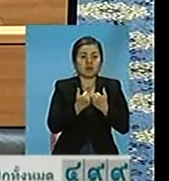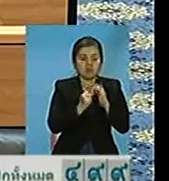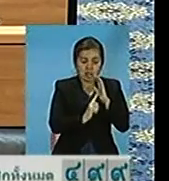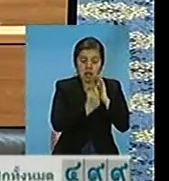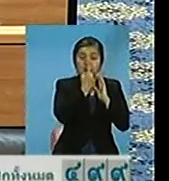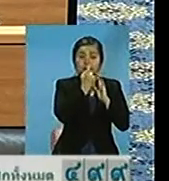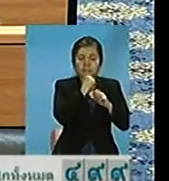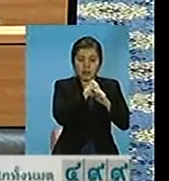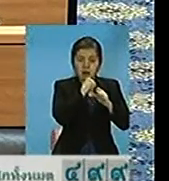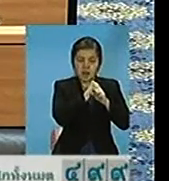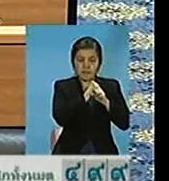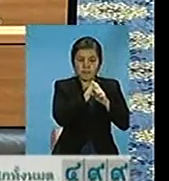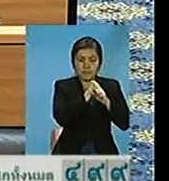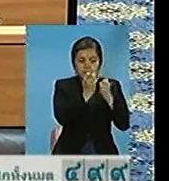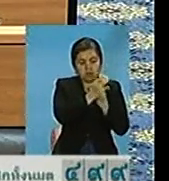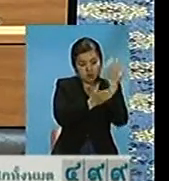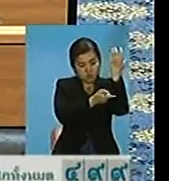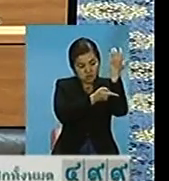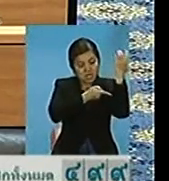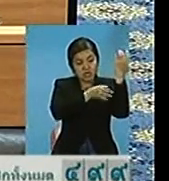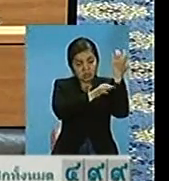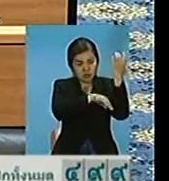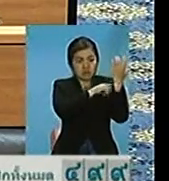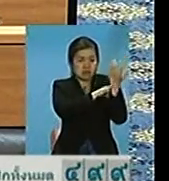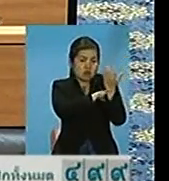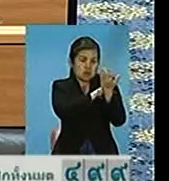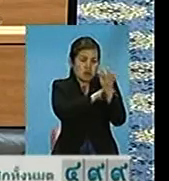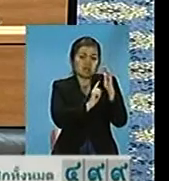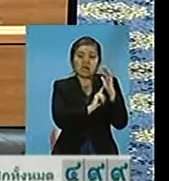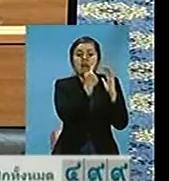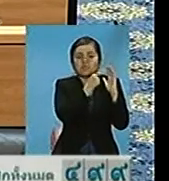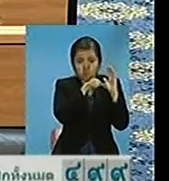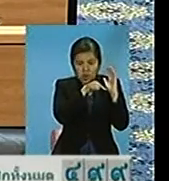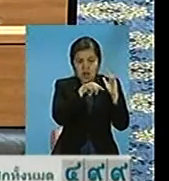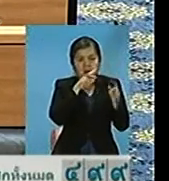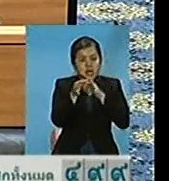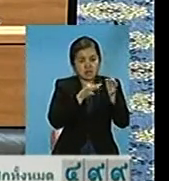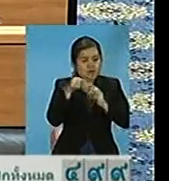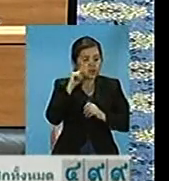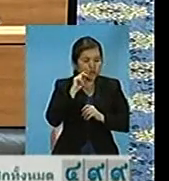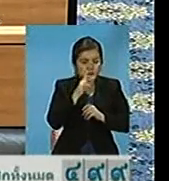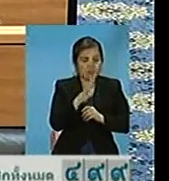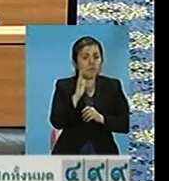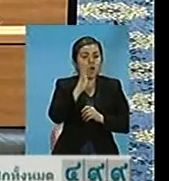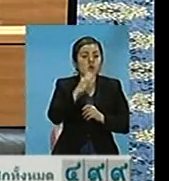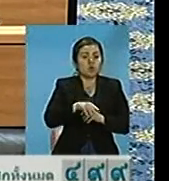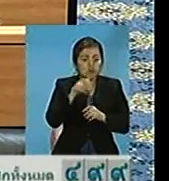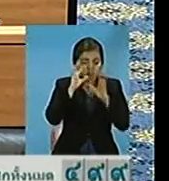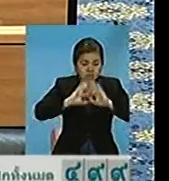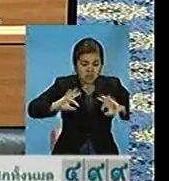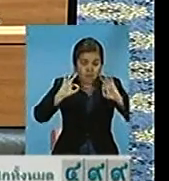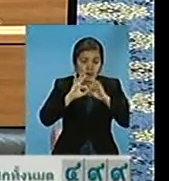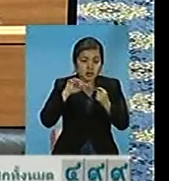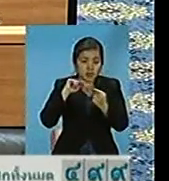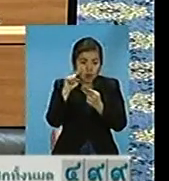ำเนี่ยองค์ประกอบมันมีความชัดเจนอยู่อย่างที่ผมอธิบายมาก่อนไม่อยากอธิบายซ้ำนะครับแล้วภารกิจของหน่วยง